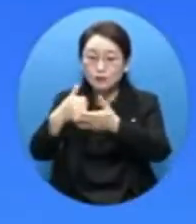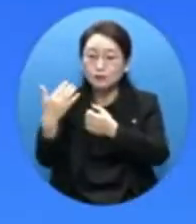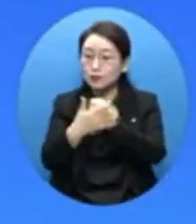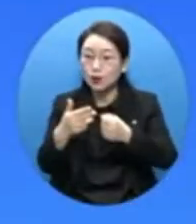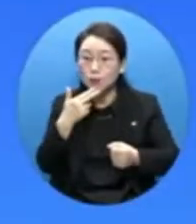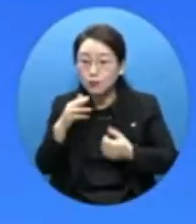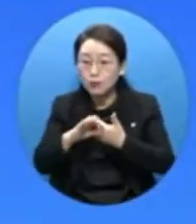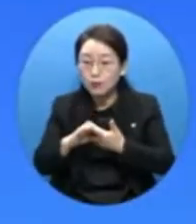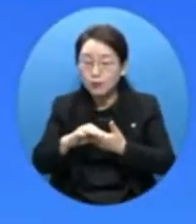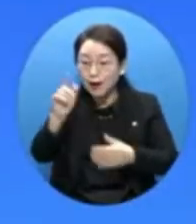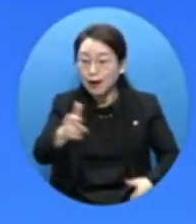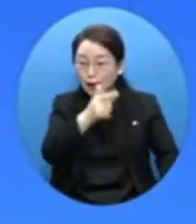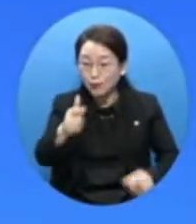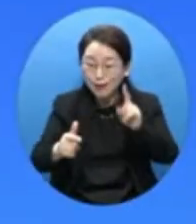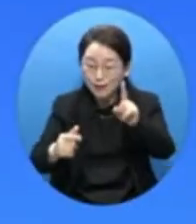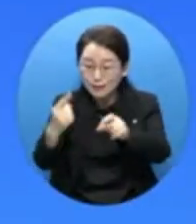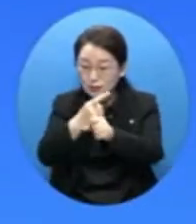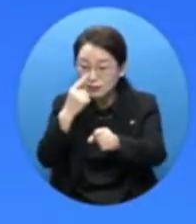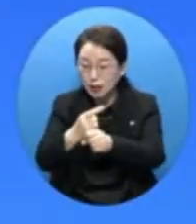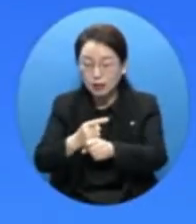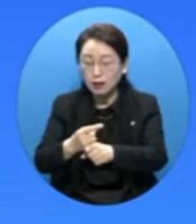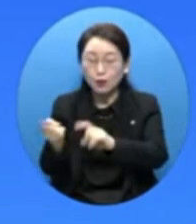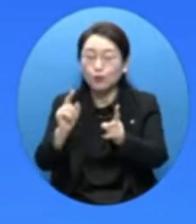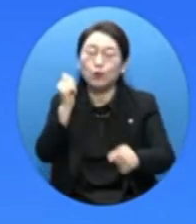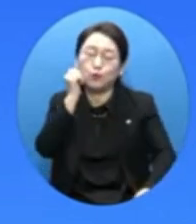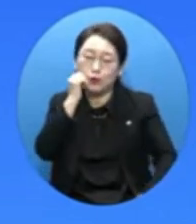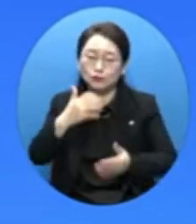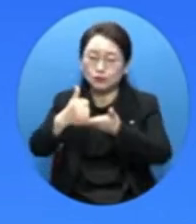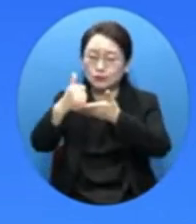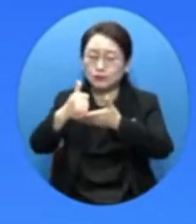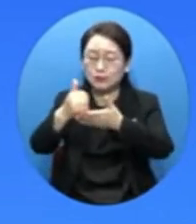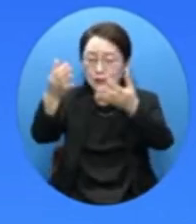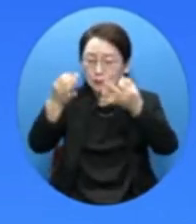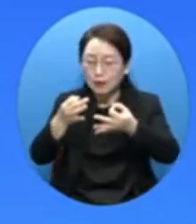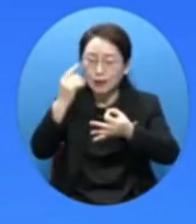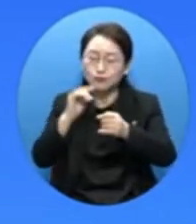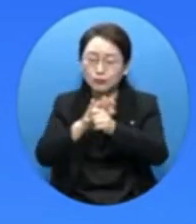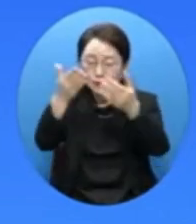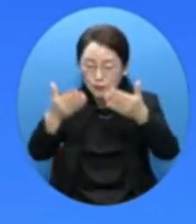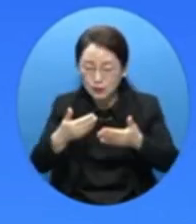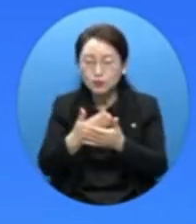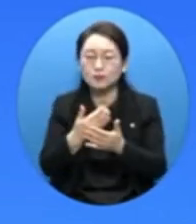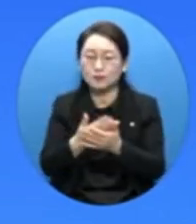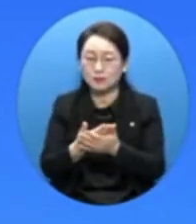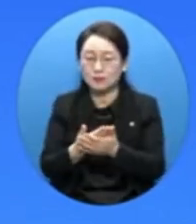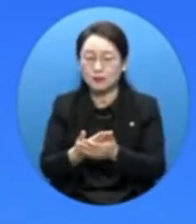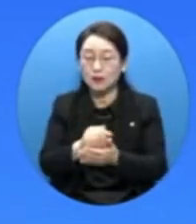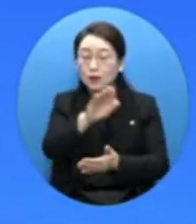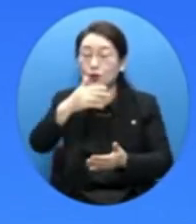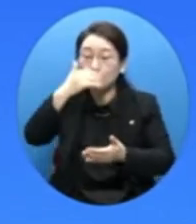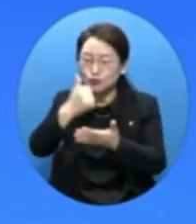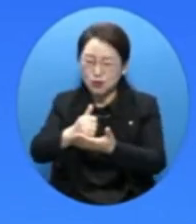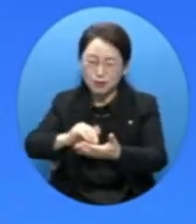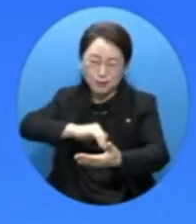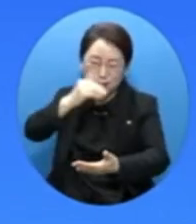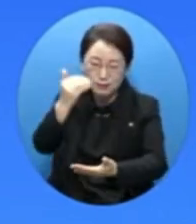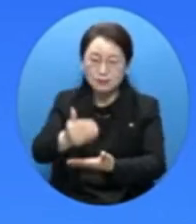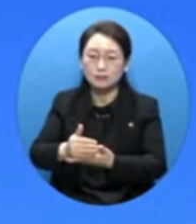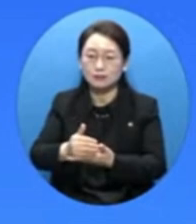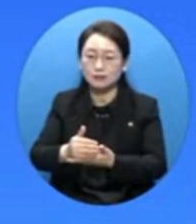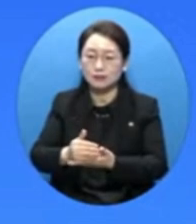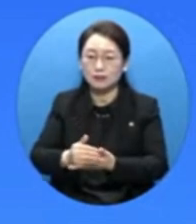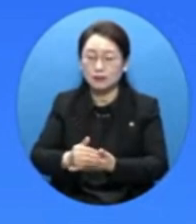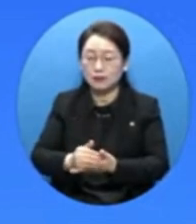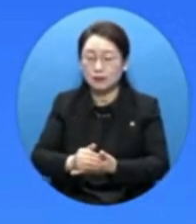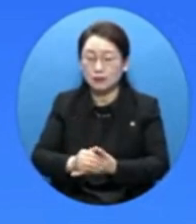없다면 하루 한 잔도 살아갈 수 없음을 주님 아시오니 우리를 긍휼히 여겨 주옵소서. 우리는 죗덩어리입니다.